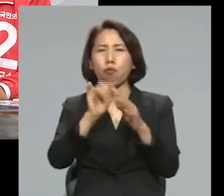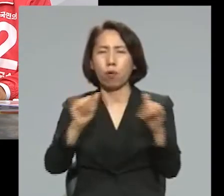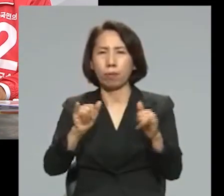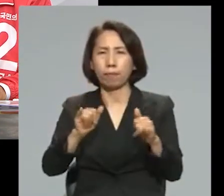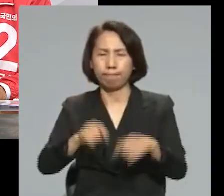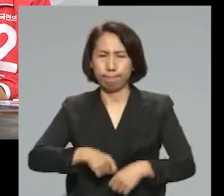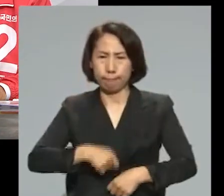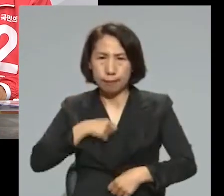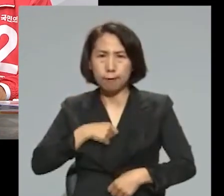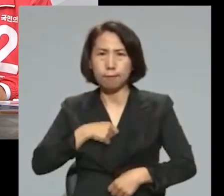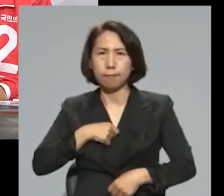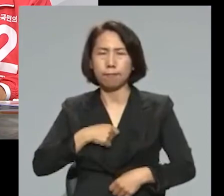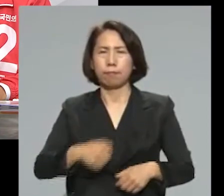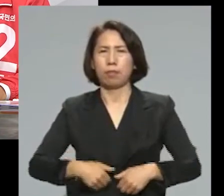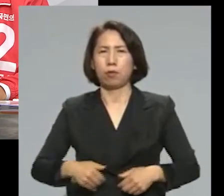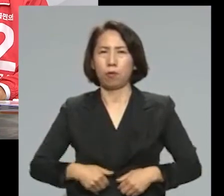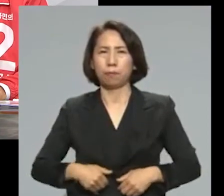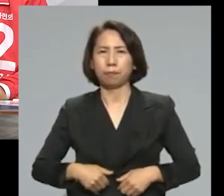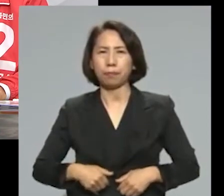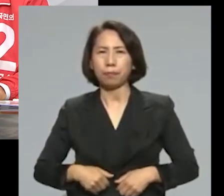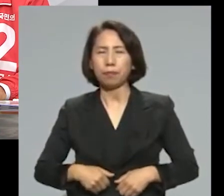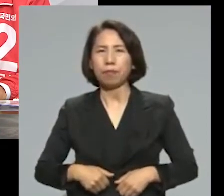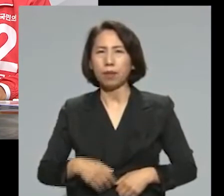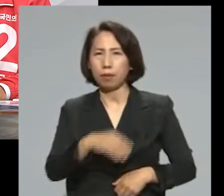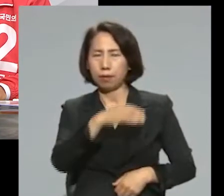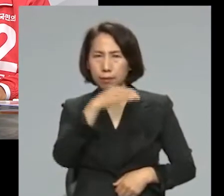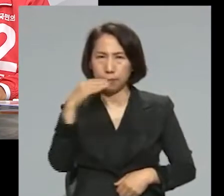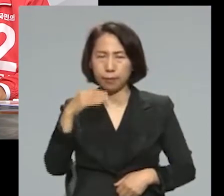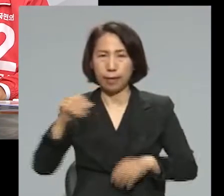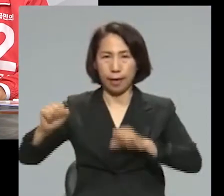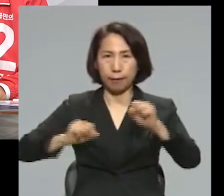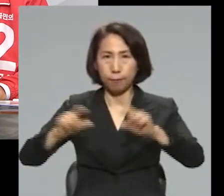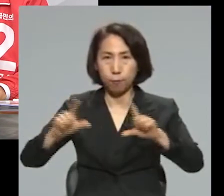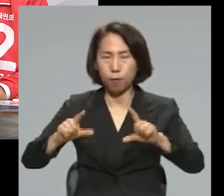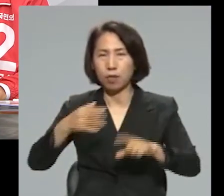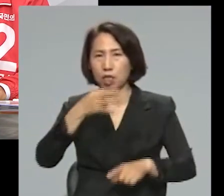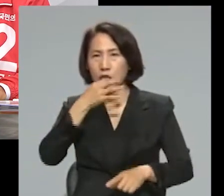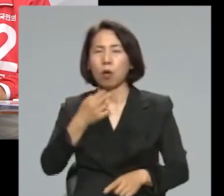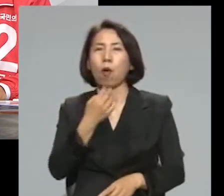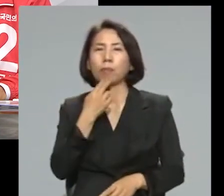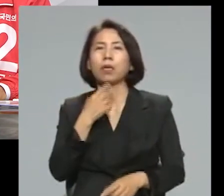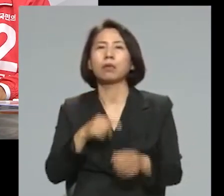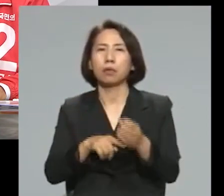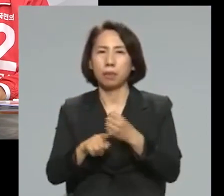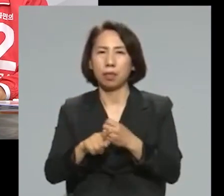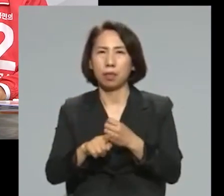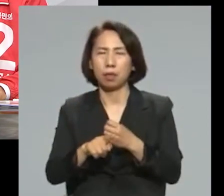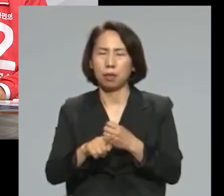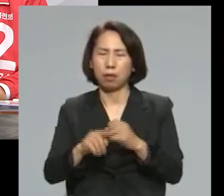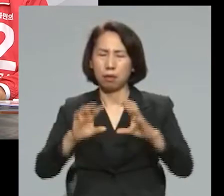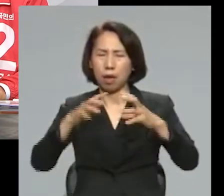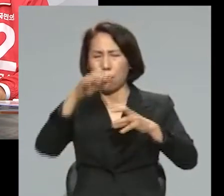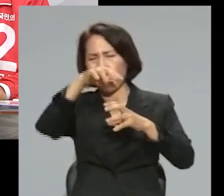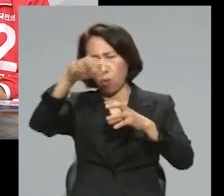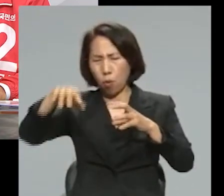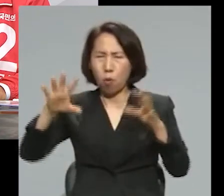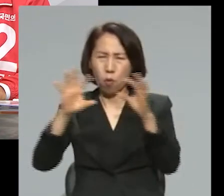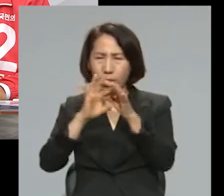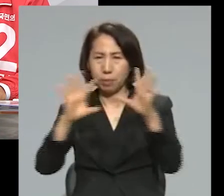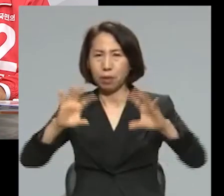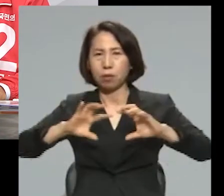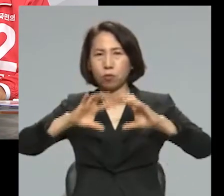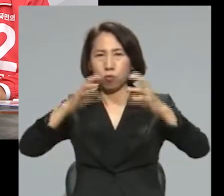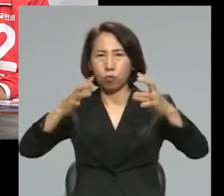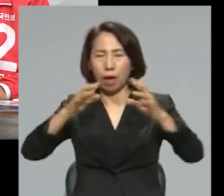의미는 성품과 행실이 높고 맑으며 탐욕이 없음입니다. 동서고금을 막론하고 국가와